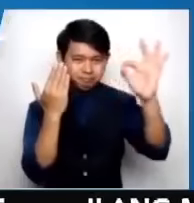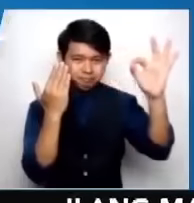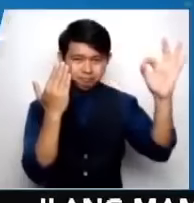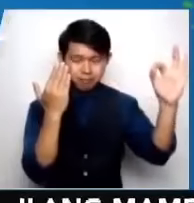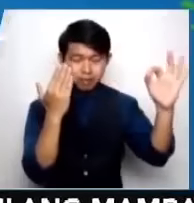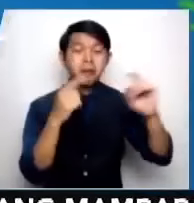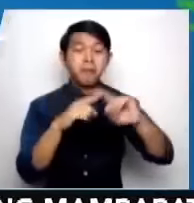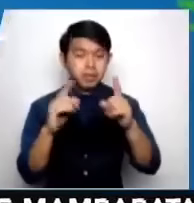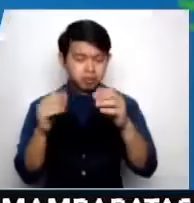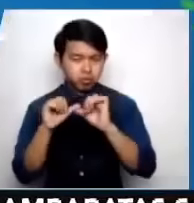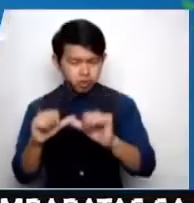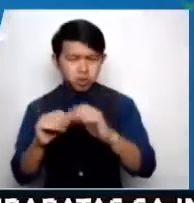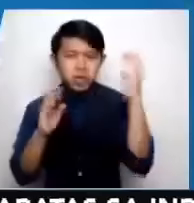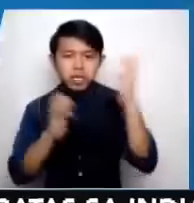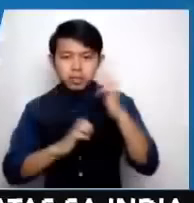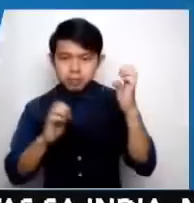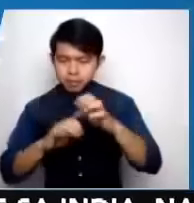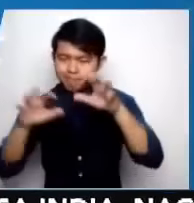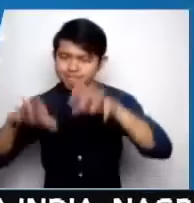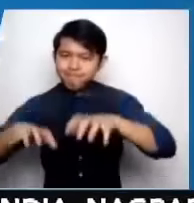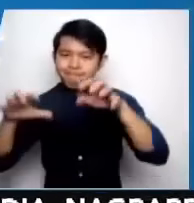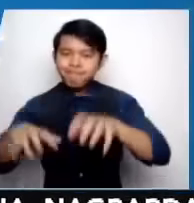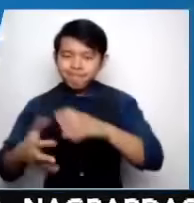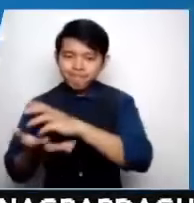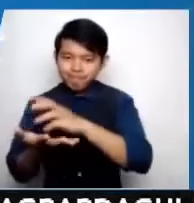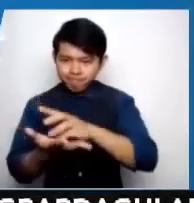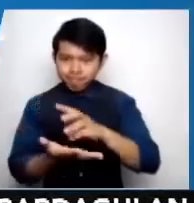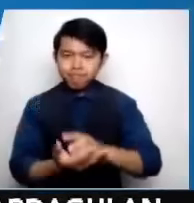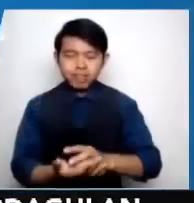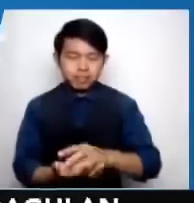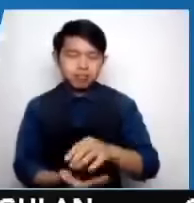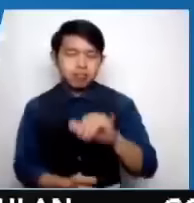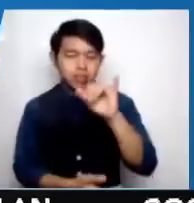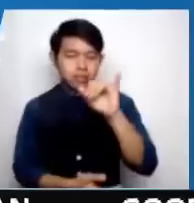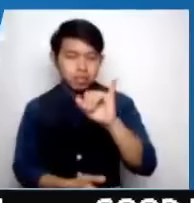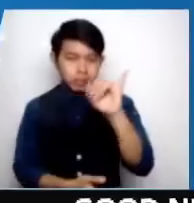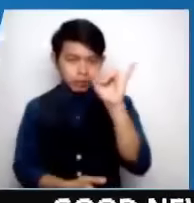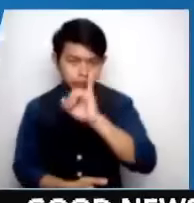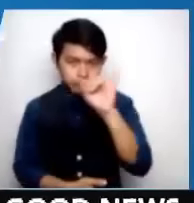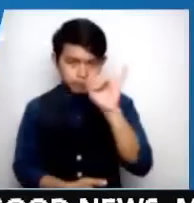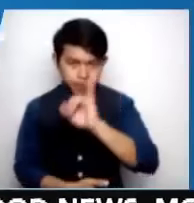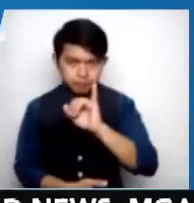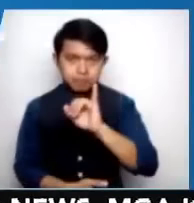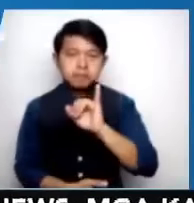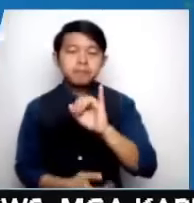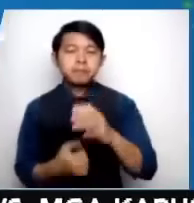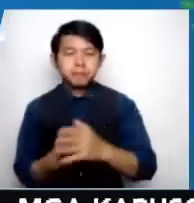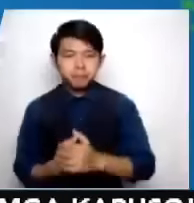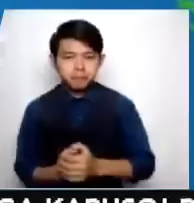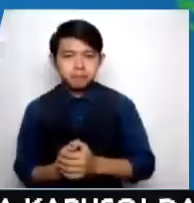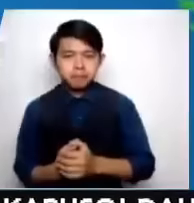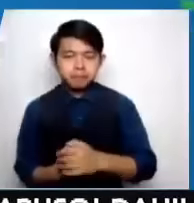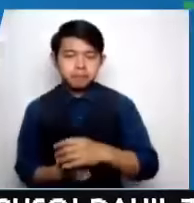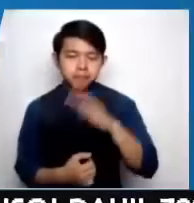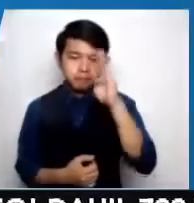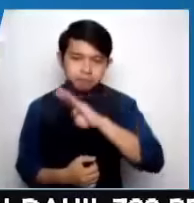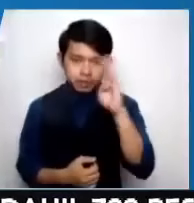na pag-ulan bukas sa Ilocos Region, ilang bahagi ng Maymaropa at Bicol, Zambales, Bataan, Mindoro